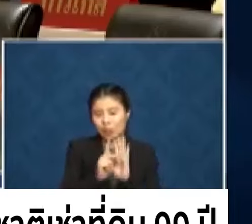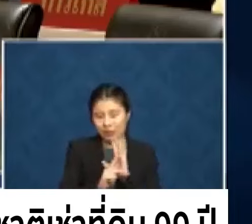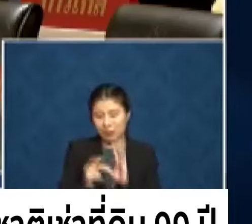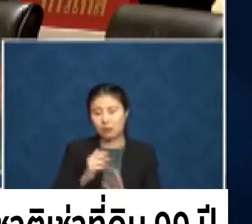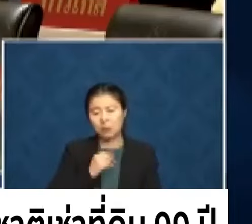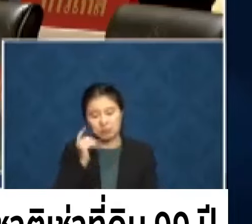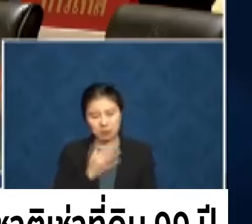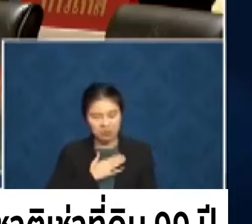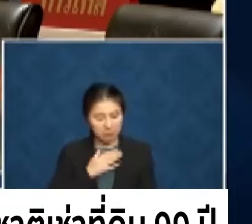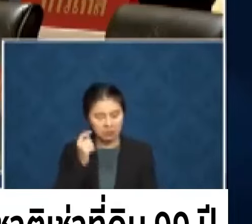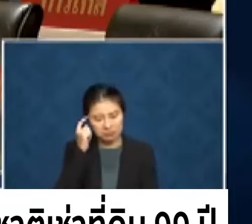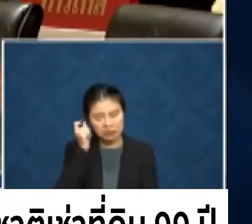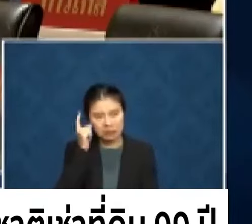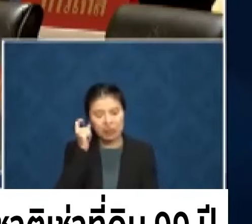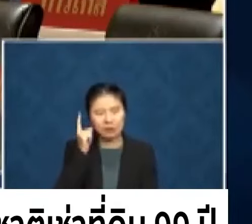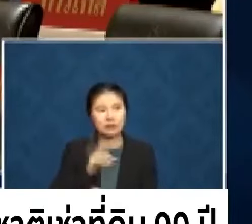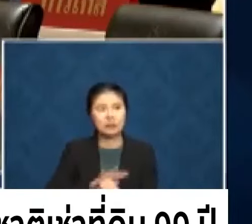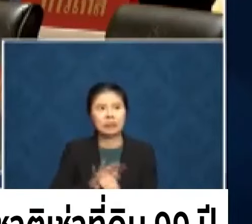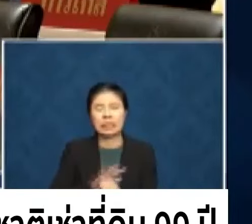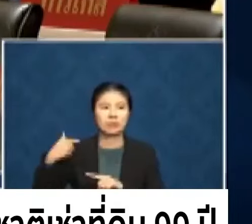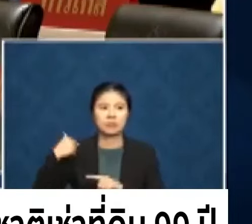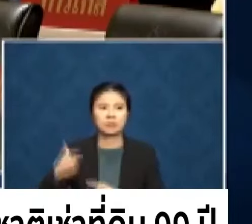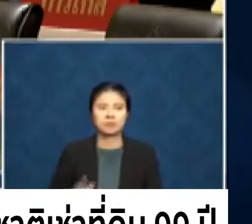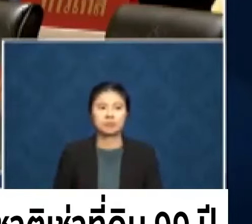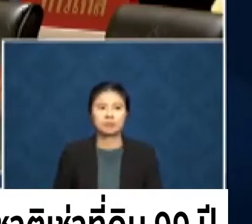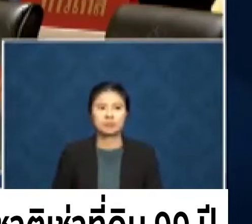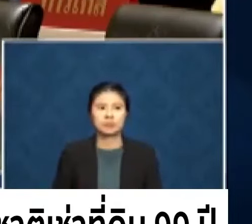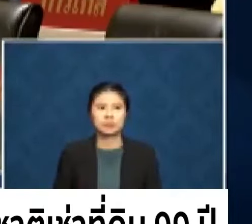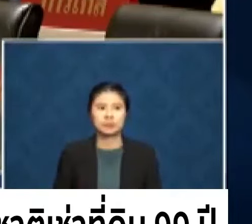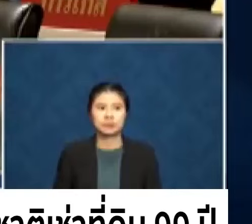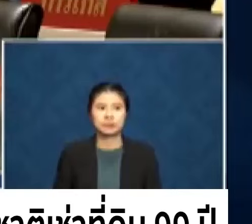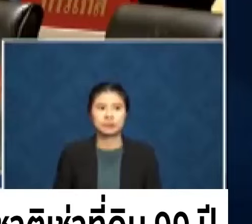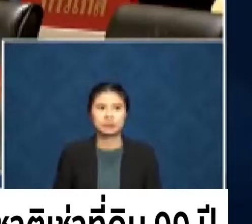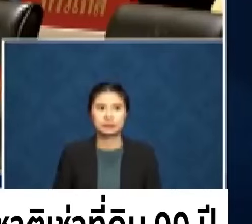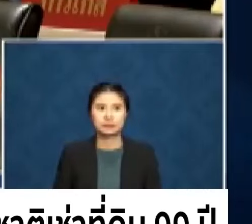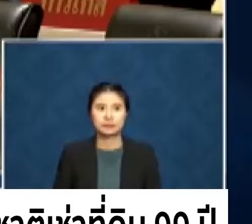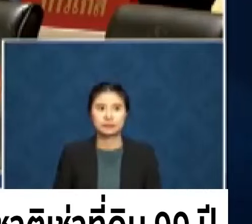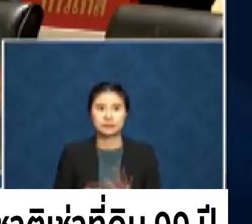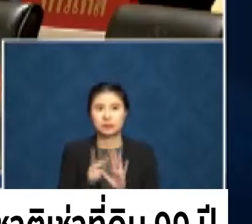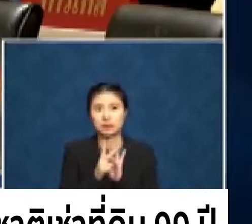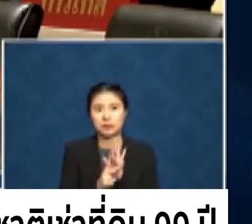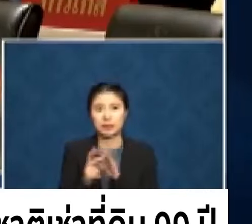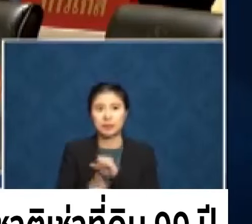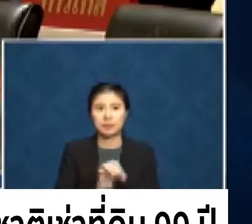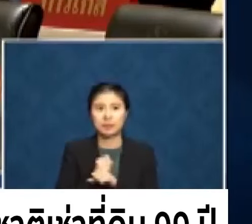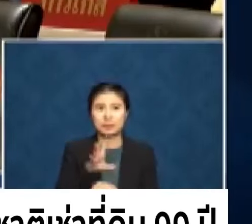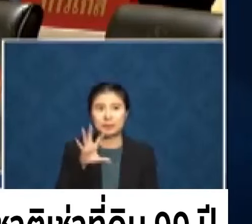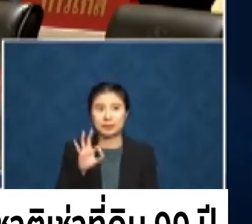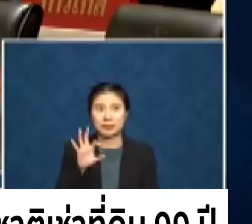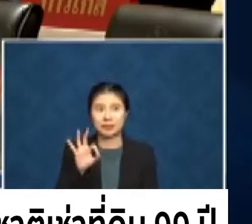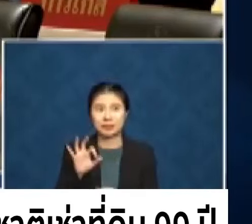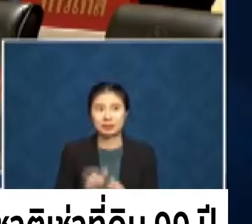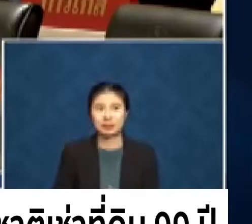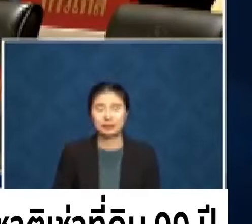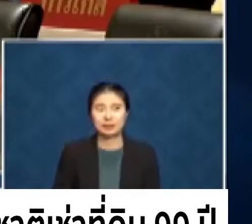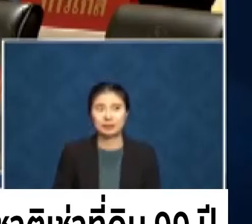าใจมันเป็นการจัดการที่เจ้าของที่ไม่อยากจะขายนะครับกรณีกฎหมาย99ปีเนี่ยผมว่าไม่ใช่เ